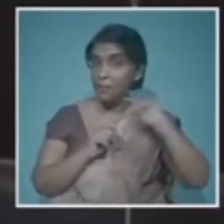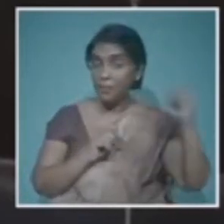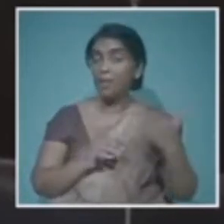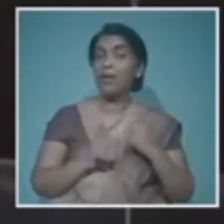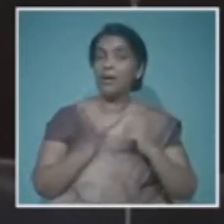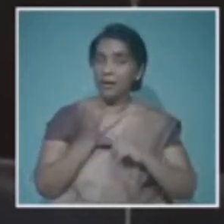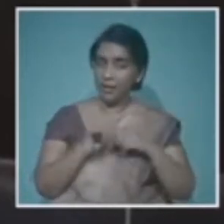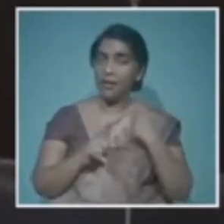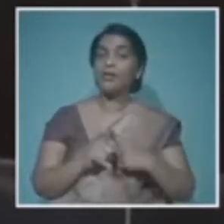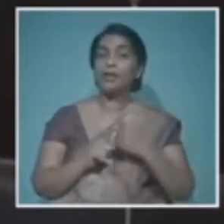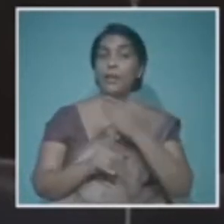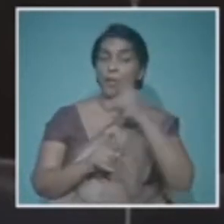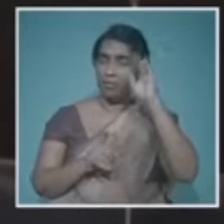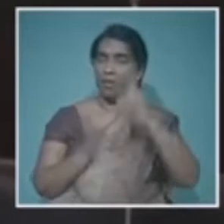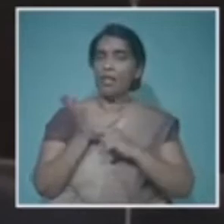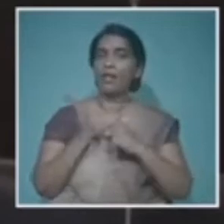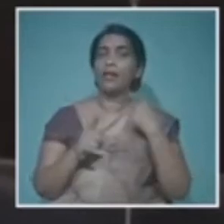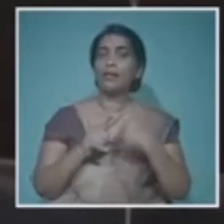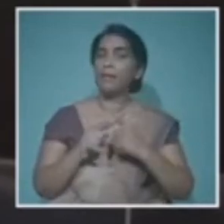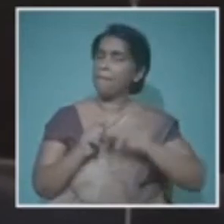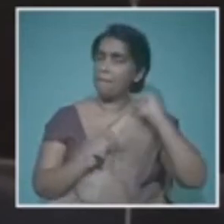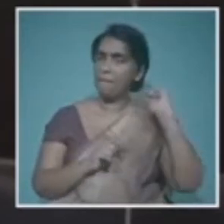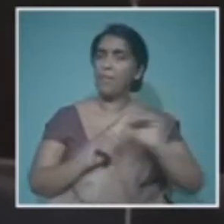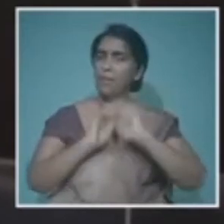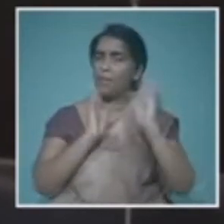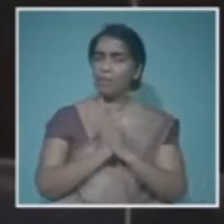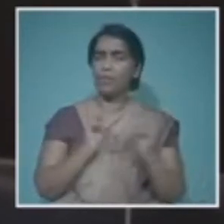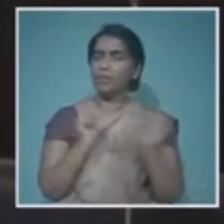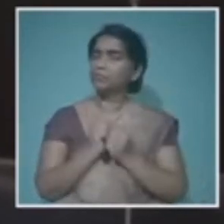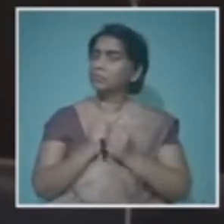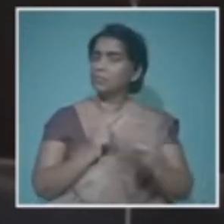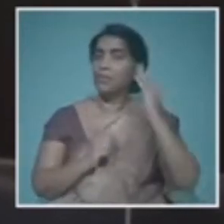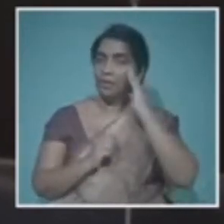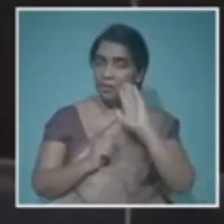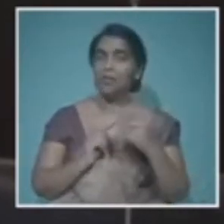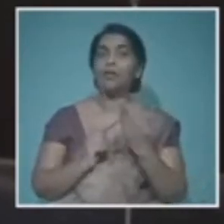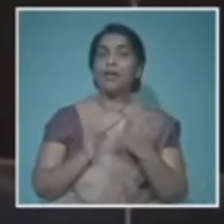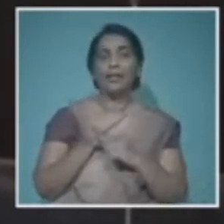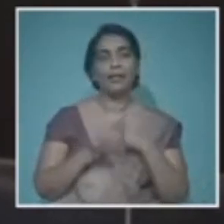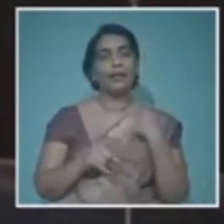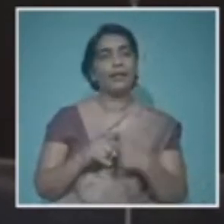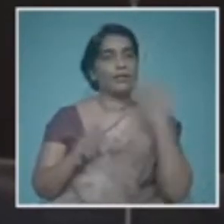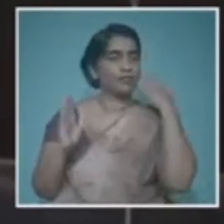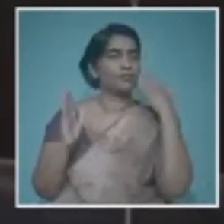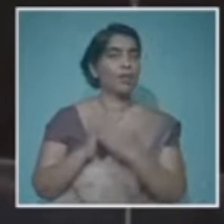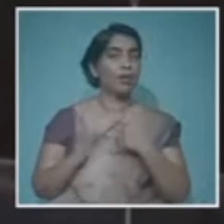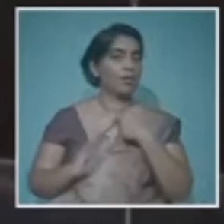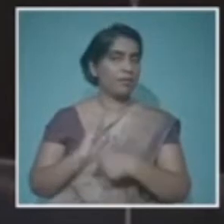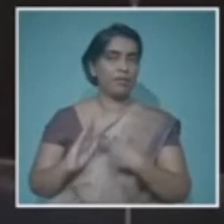කරොත් ඇමරිකා එක්සත් ජනපදයේ. මොකද ඒ සම්පූර්ණ රටේ ආර්ථිකය ඉස්සරින්දලම හැදිලා තින්නේ බදු මත. හැබැයි අපේ රටේ එහෙම